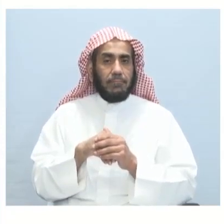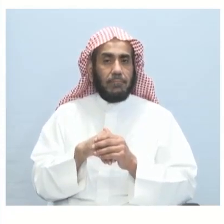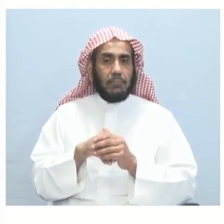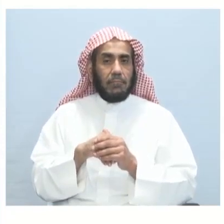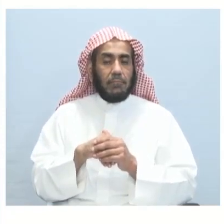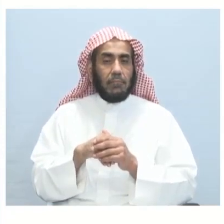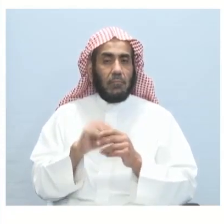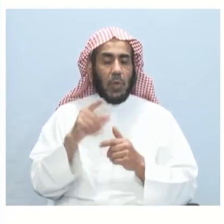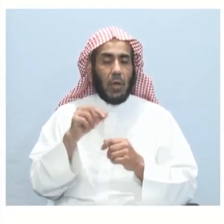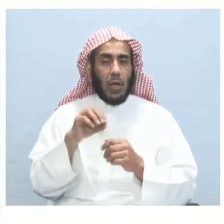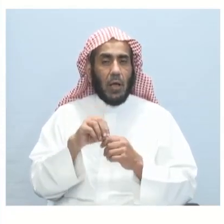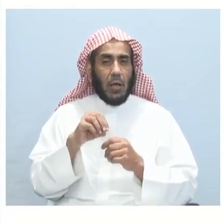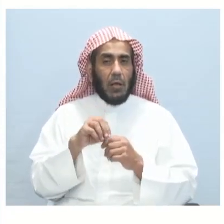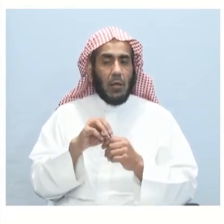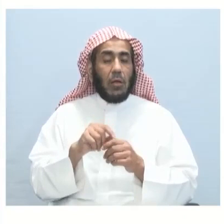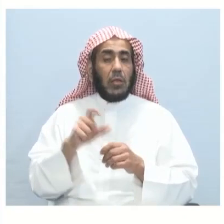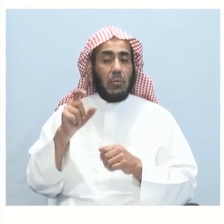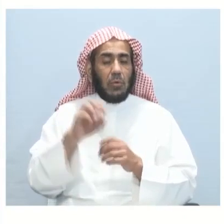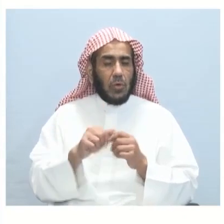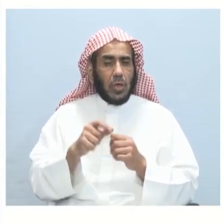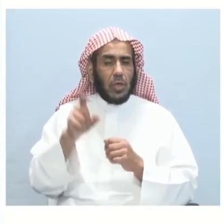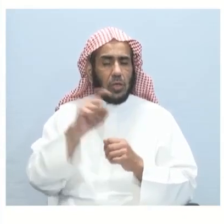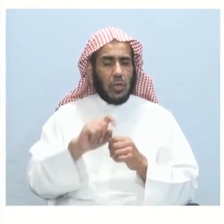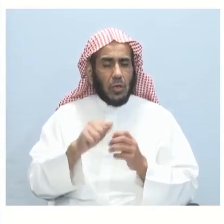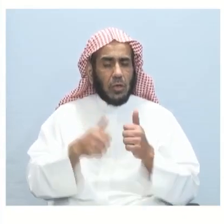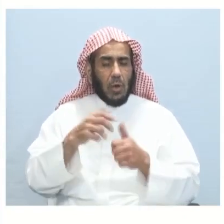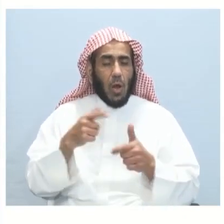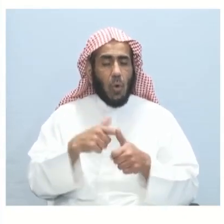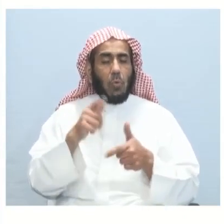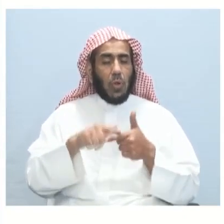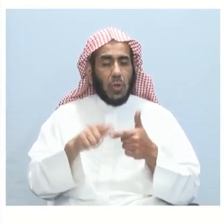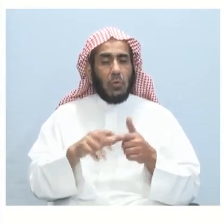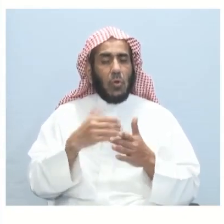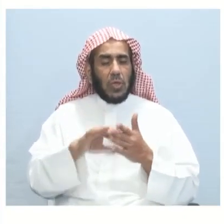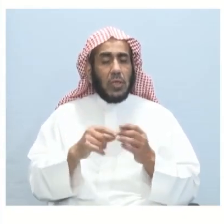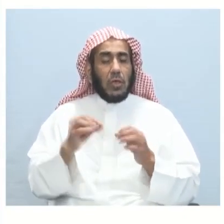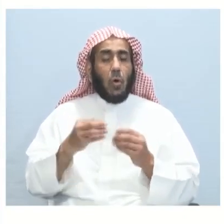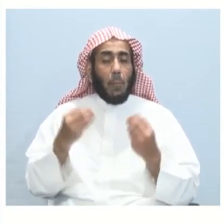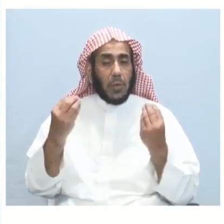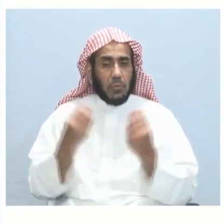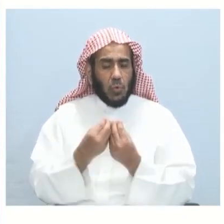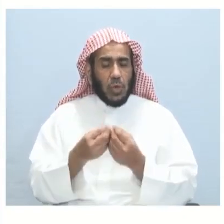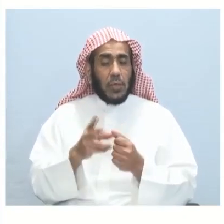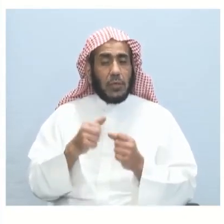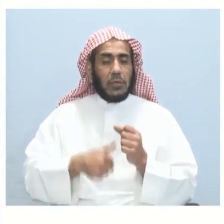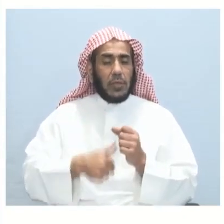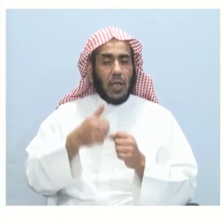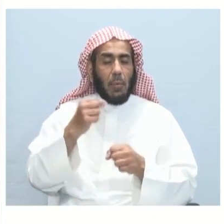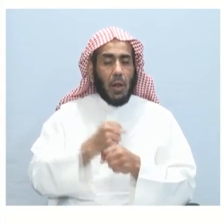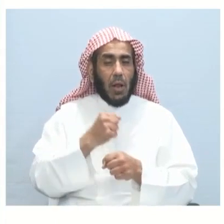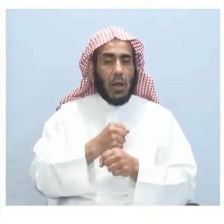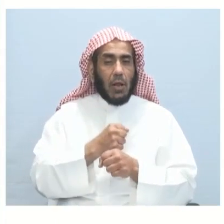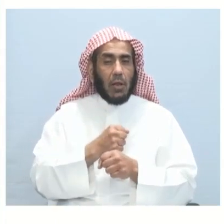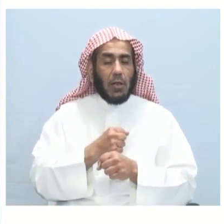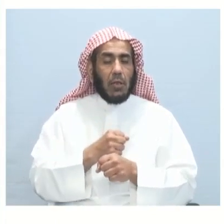من قائمه اختبار الاول اختبار الثاني الثالث النهائي متوسط درجاته ومجموعها نستطيع عمل